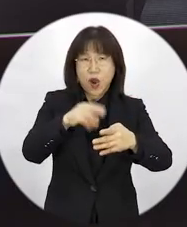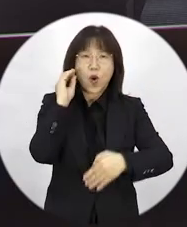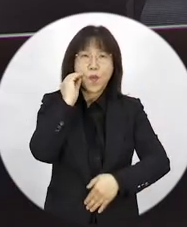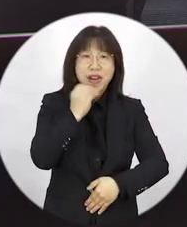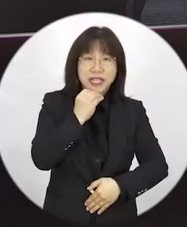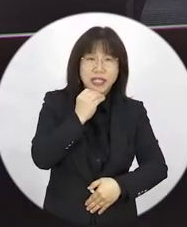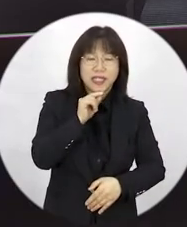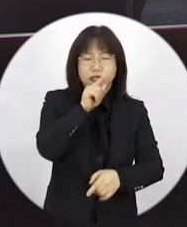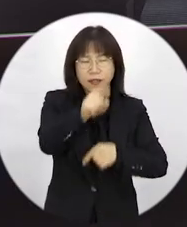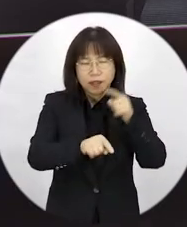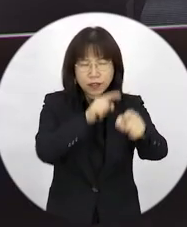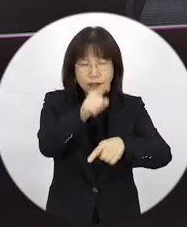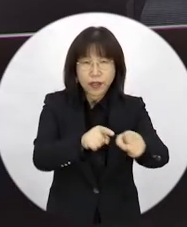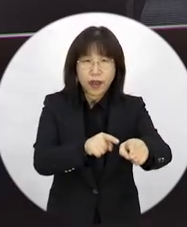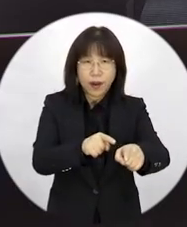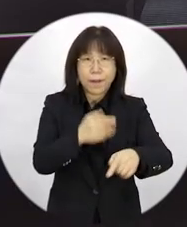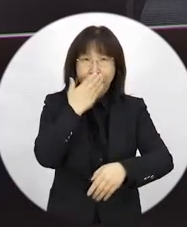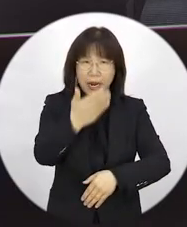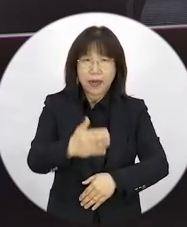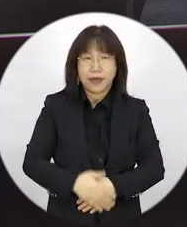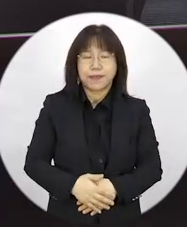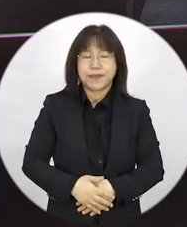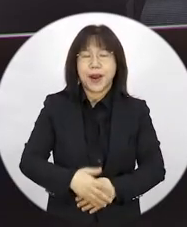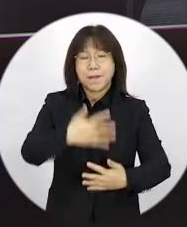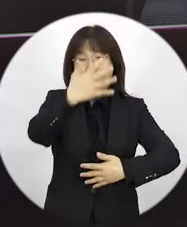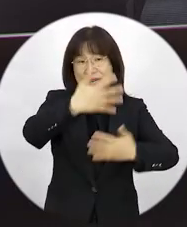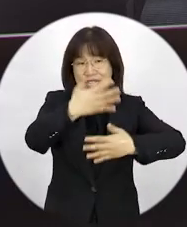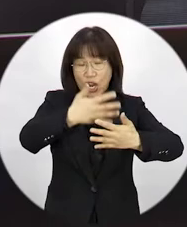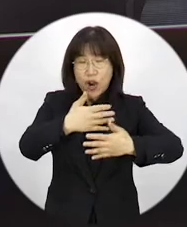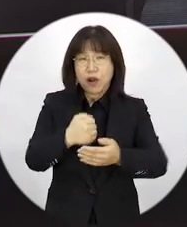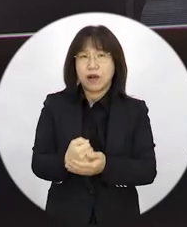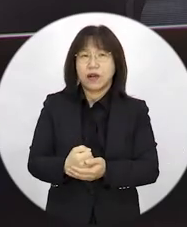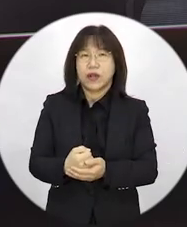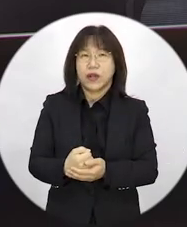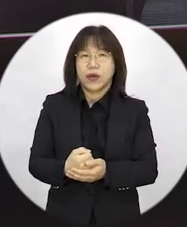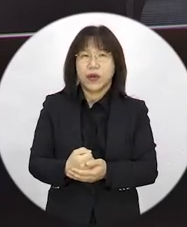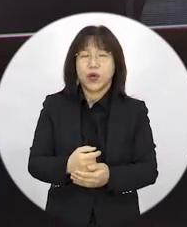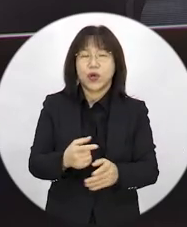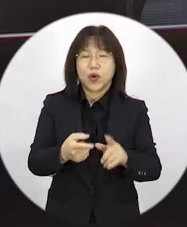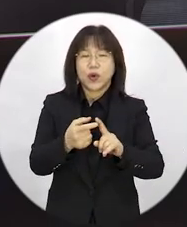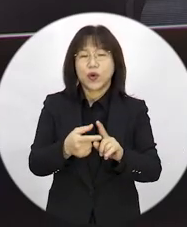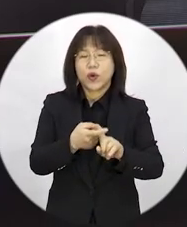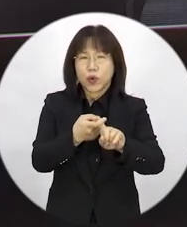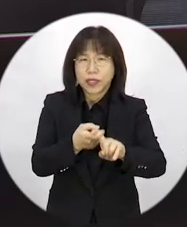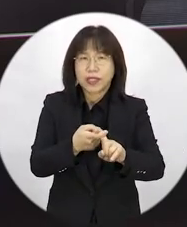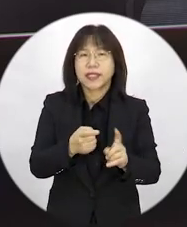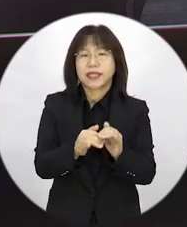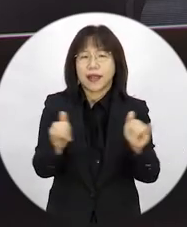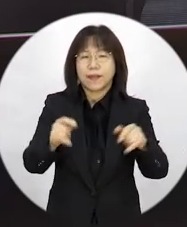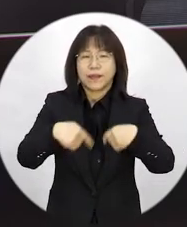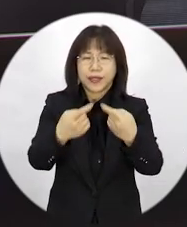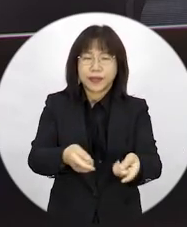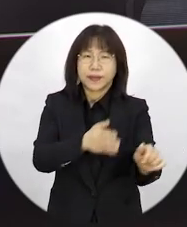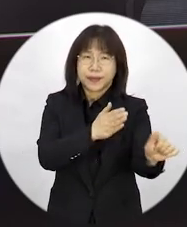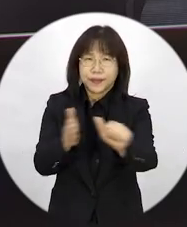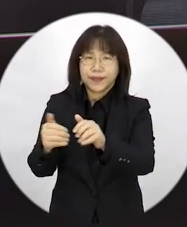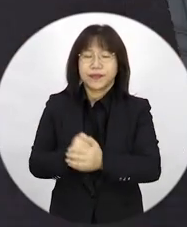홈페이지를 통해 선착순으로 받고 있으며 미디어와 영화에 관심 있는 구민들의 많은 참여